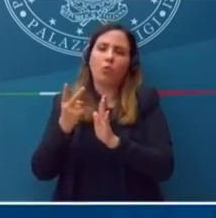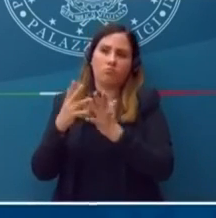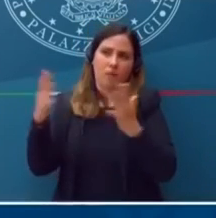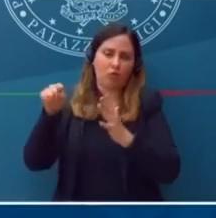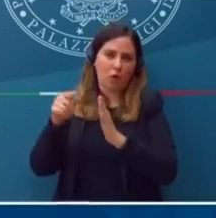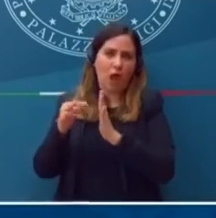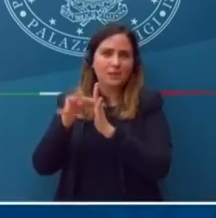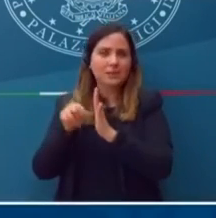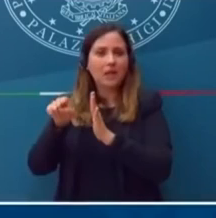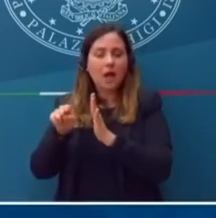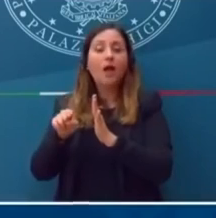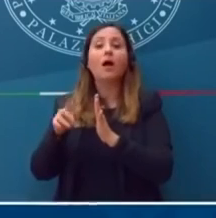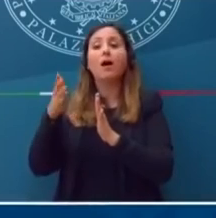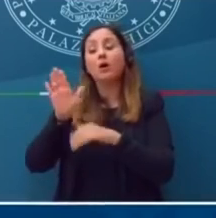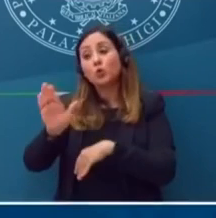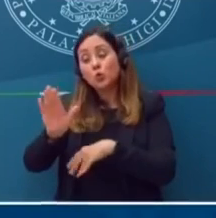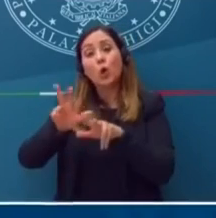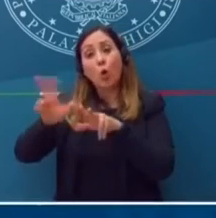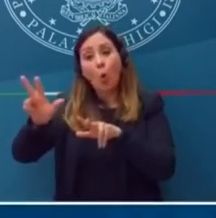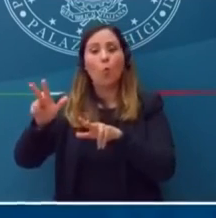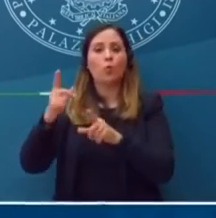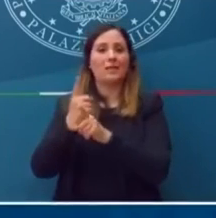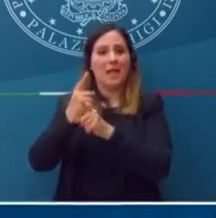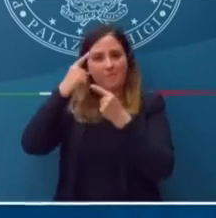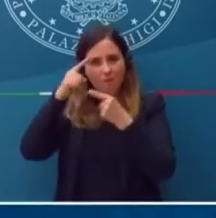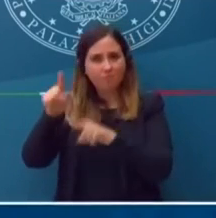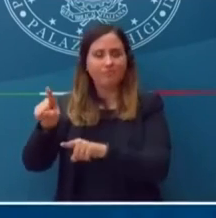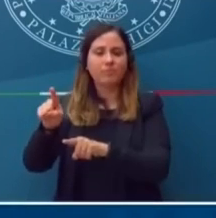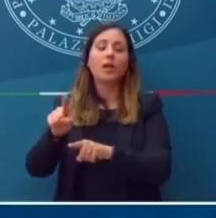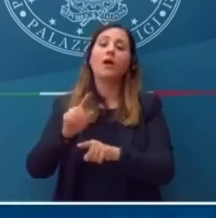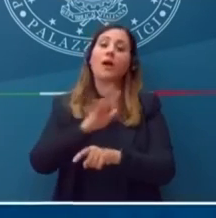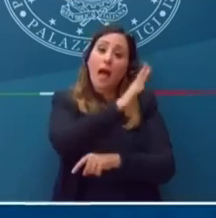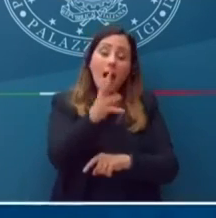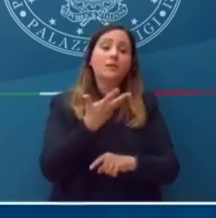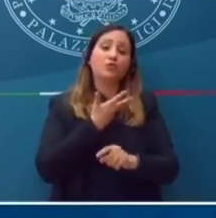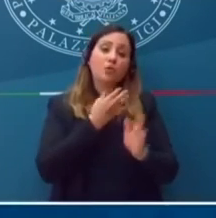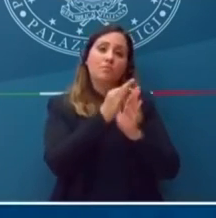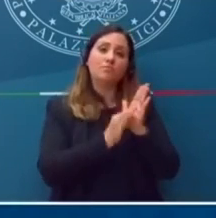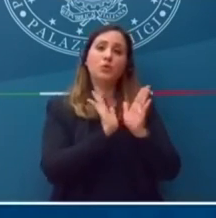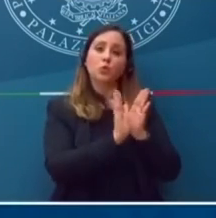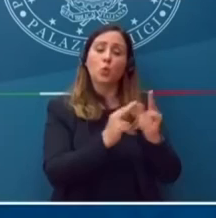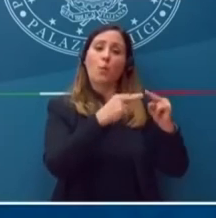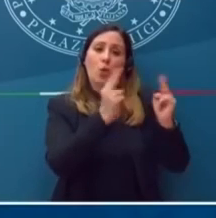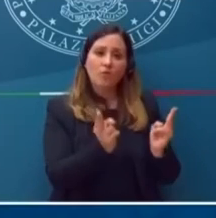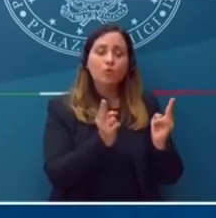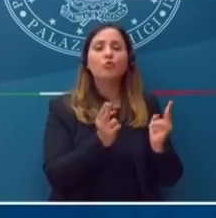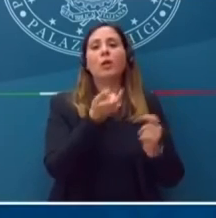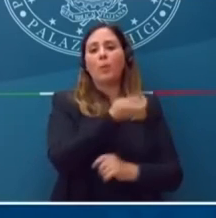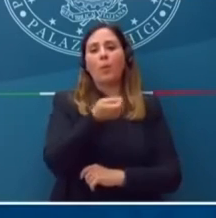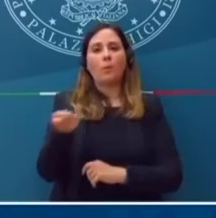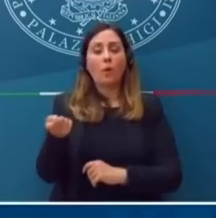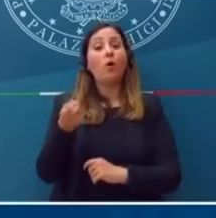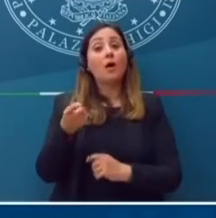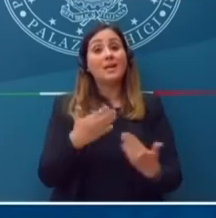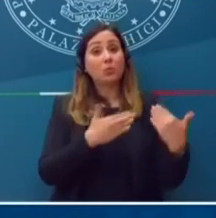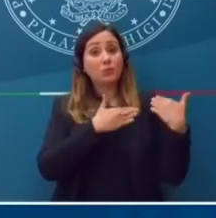attuati dai comuni e altre ancora dalle province. Quindi la responsabilità è